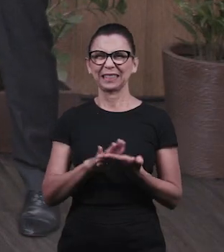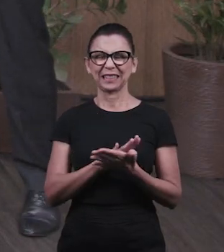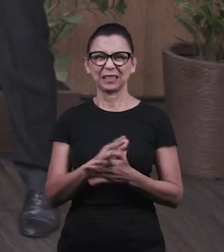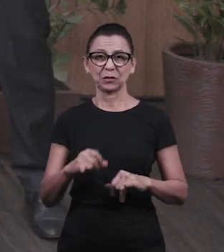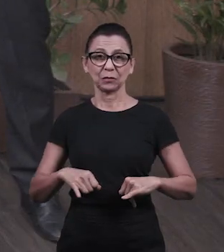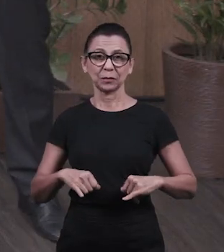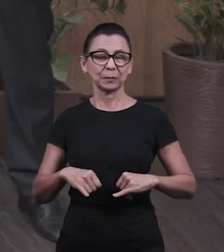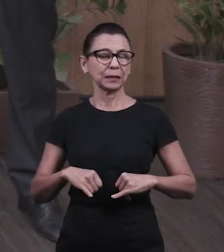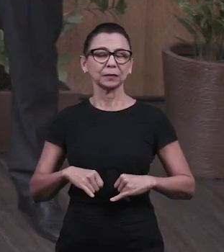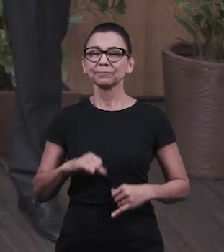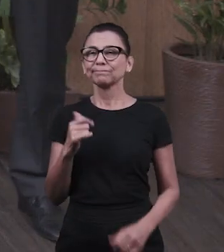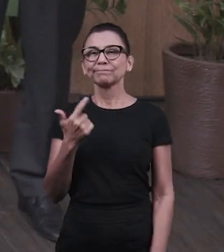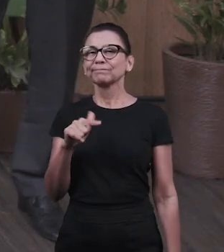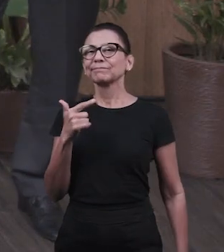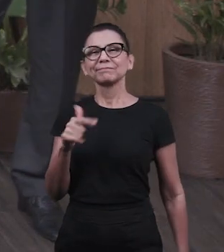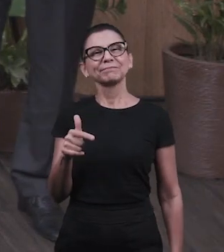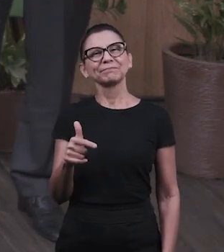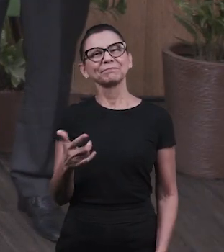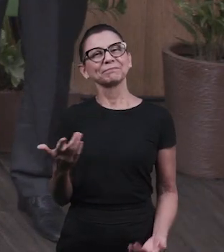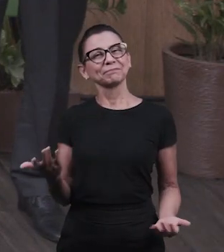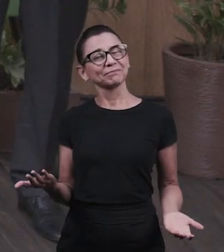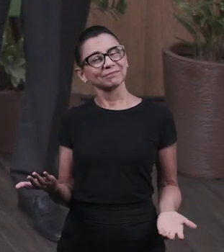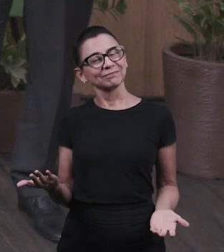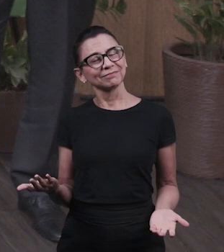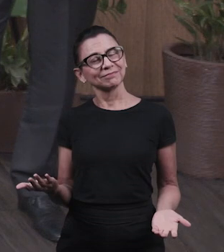И по этой причине, возлюбленные,